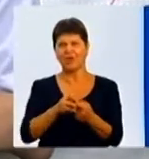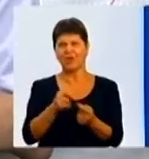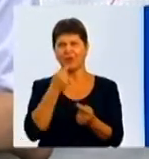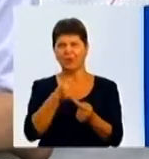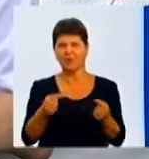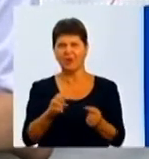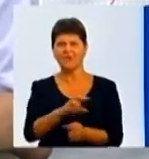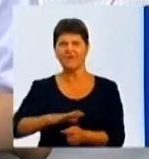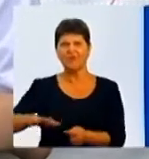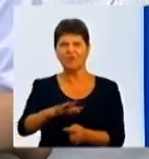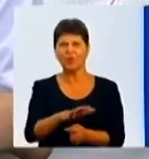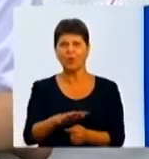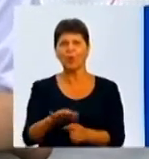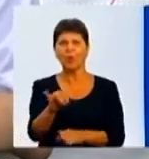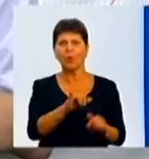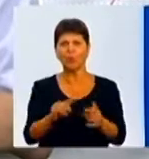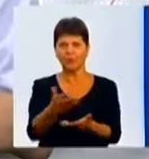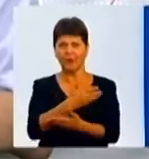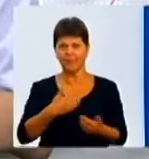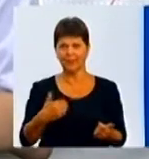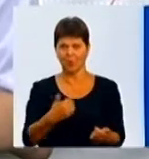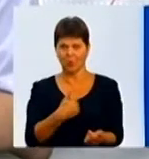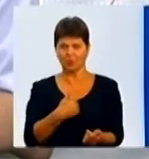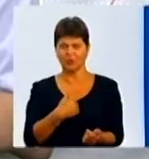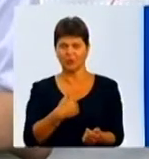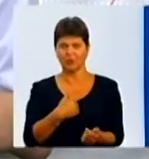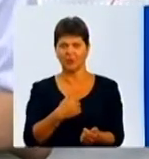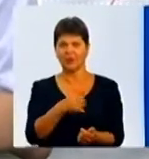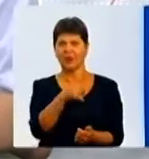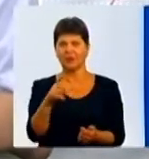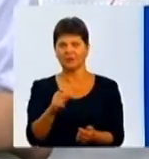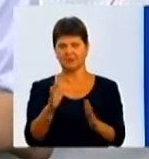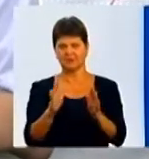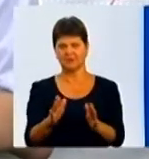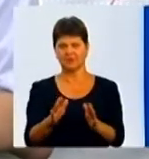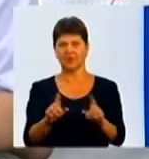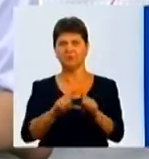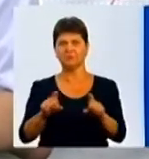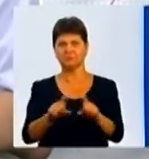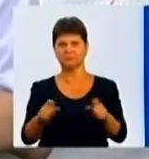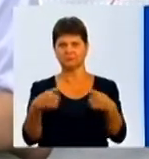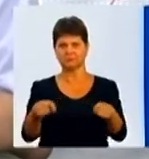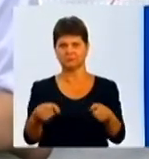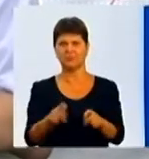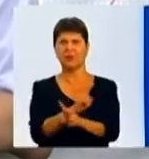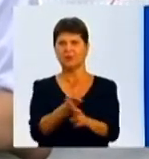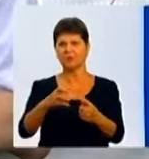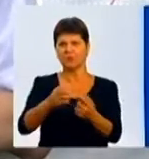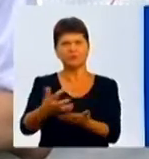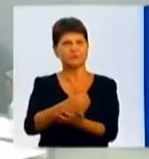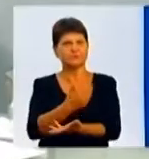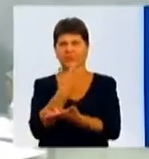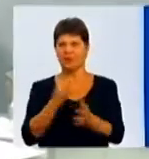Європі, куди ми так всі хочемо, за грибами ходять тільки до супермаркету. Ніхто не збирає дикорослих грибів і